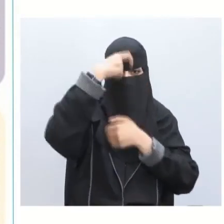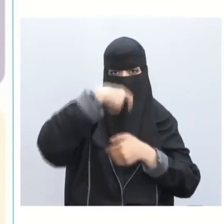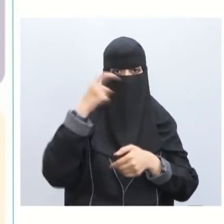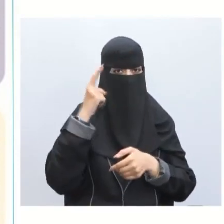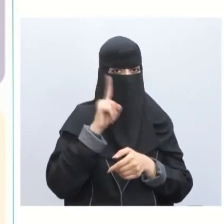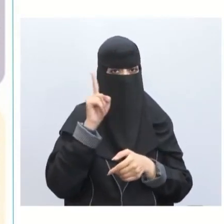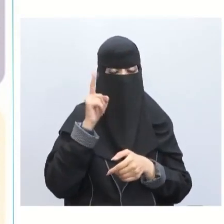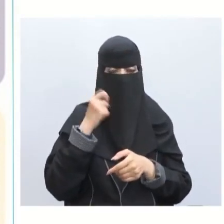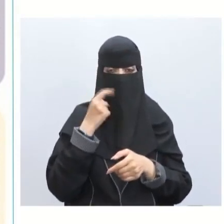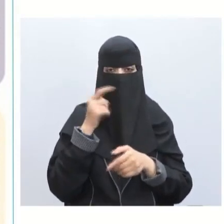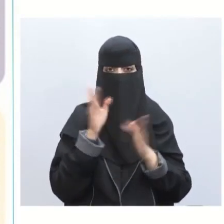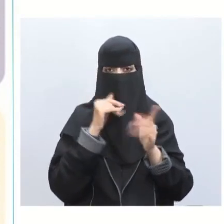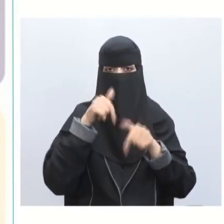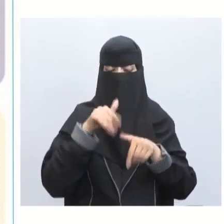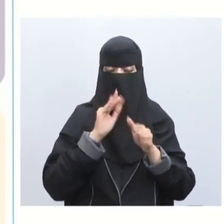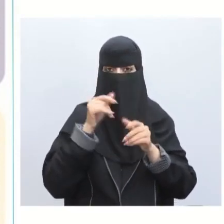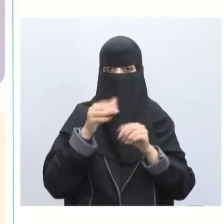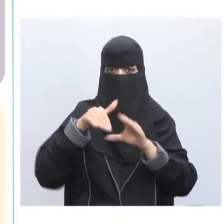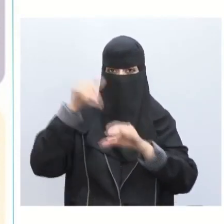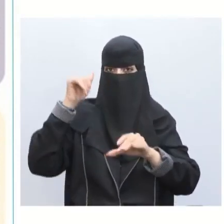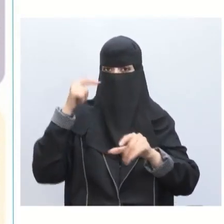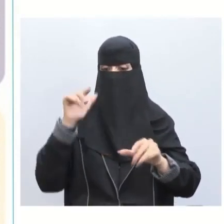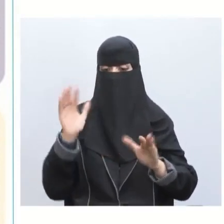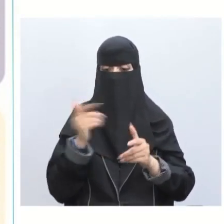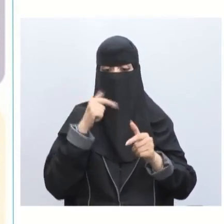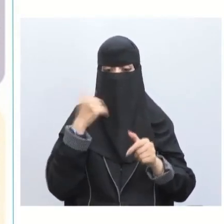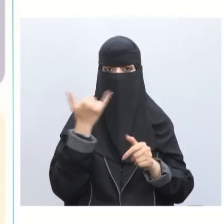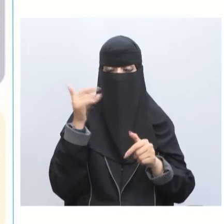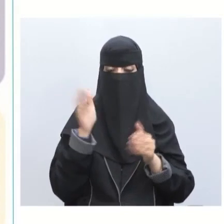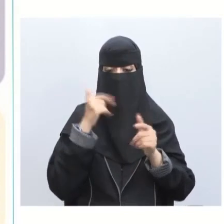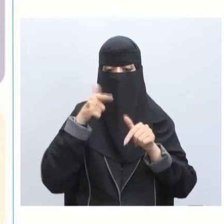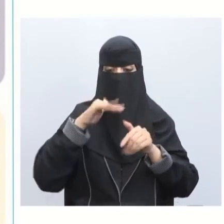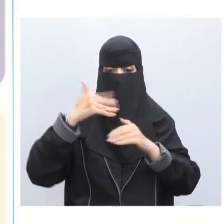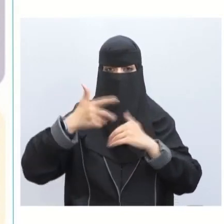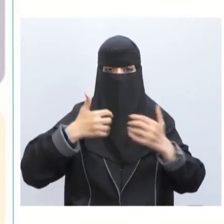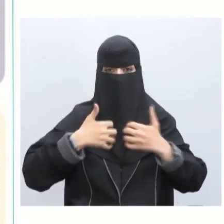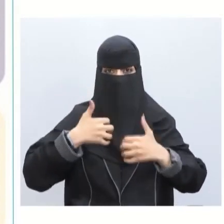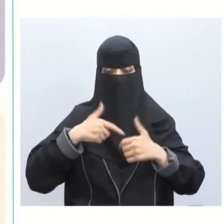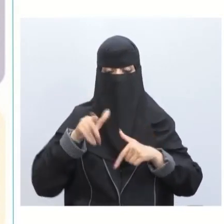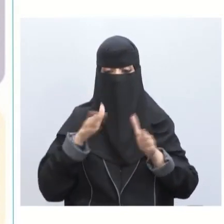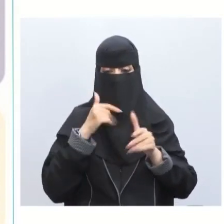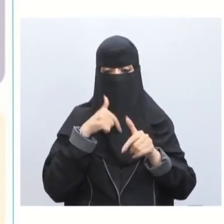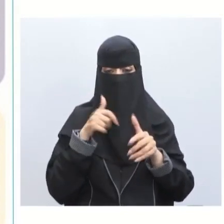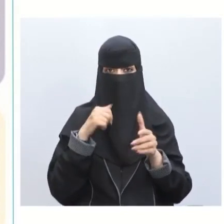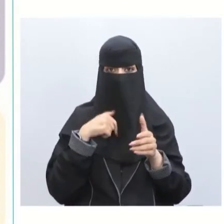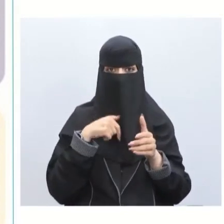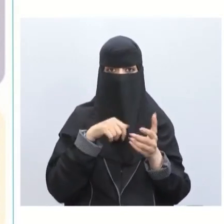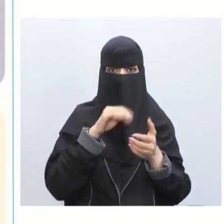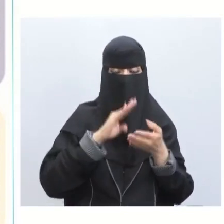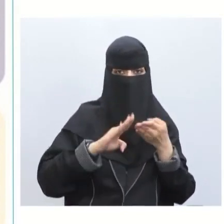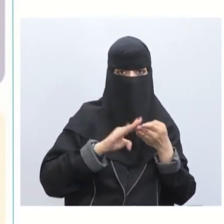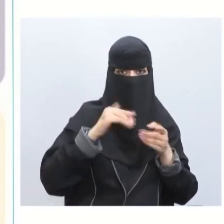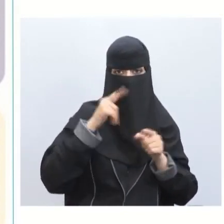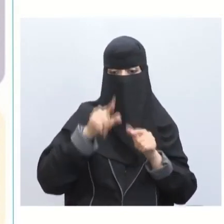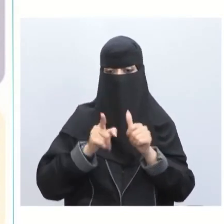هويته وتتيح له الانسحاب بسهوله عند الشعور بالخطر